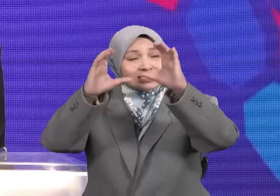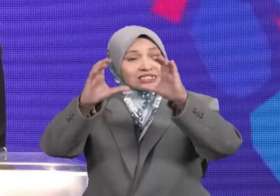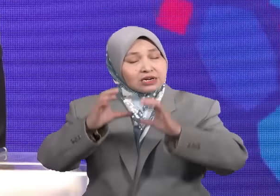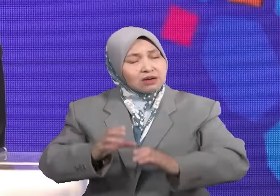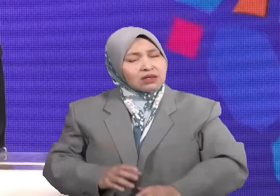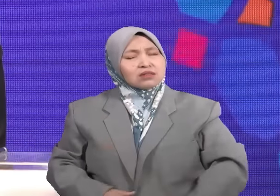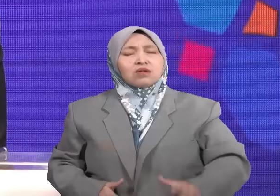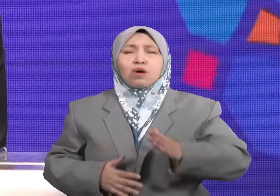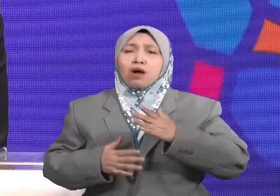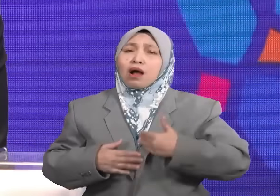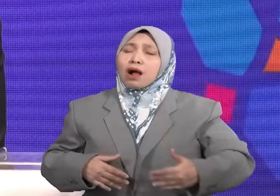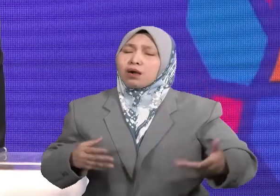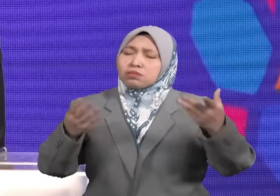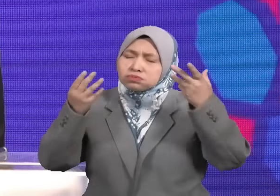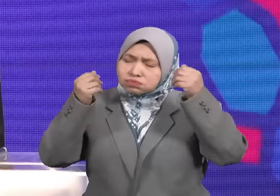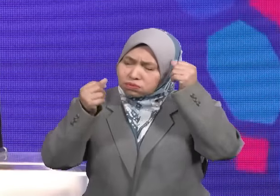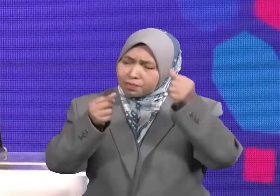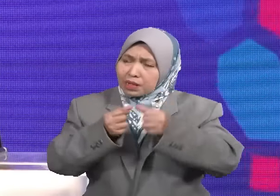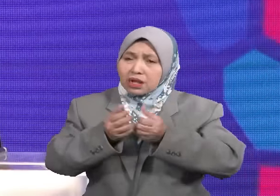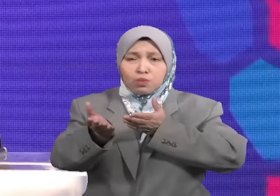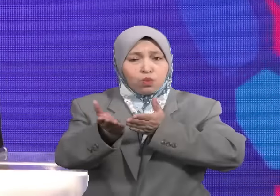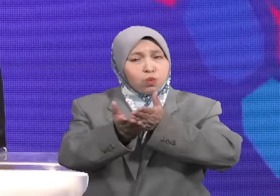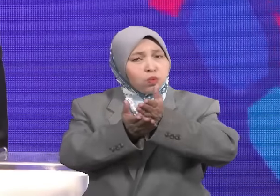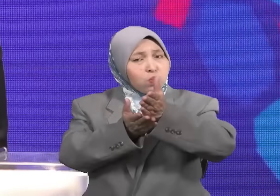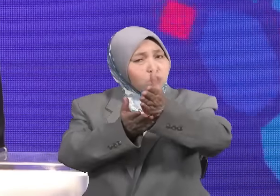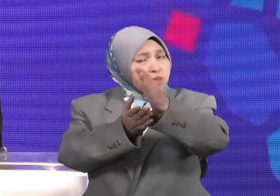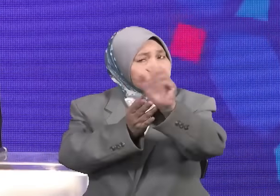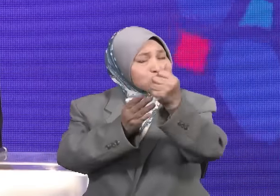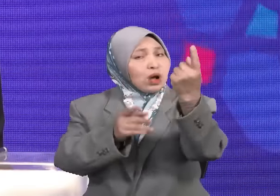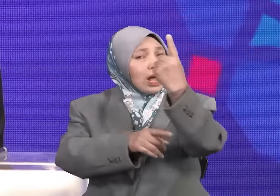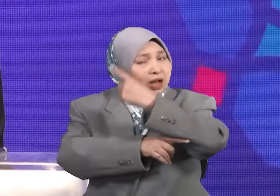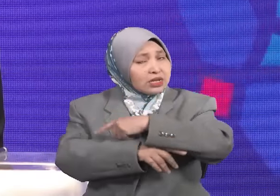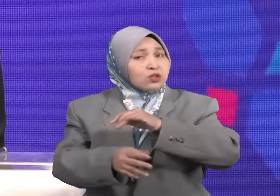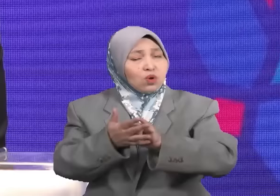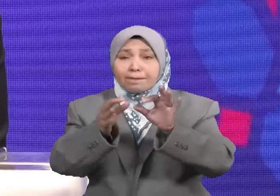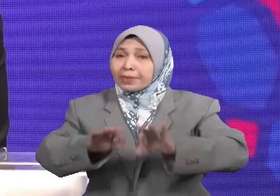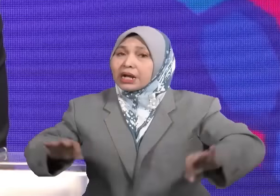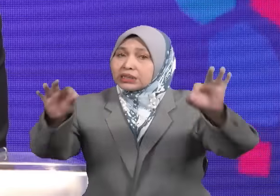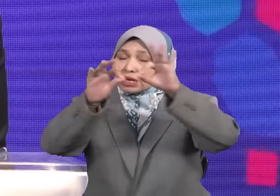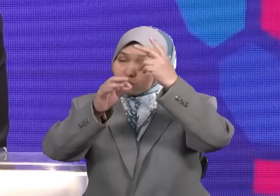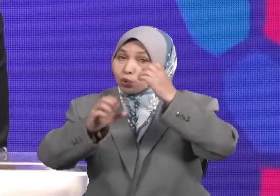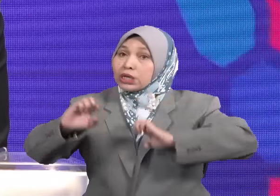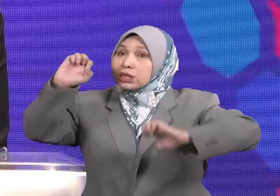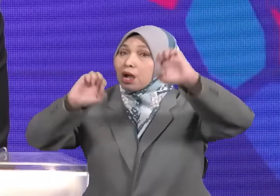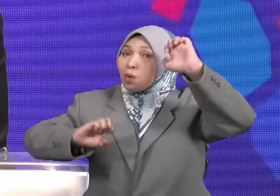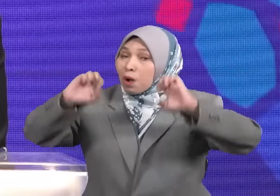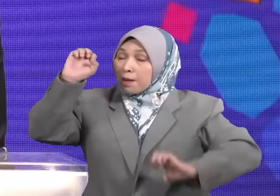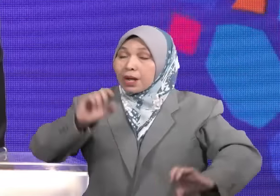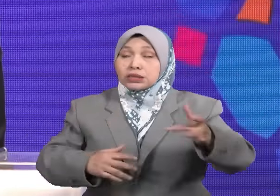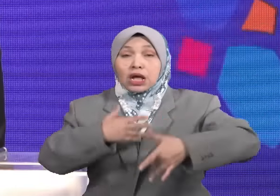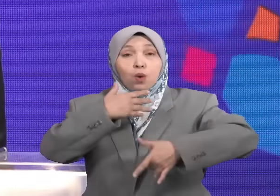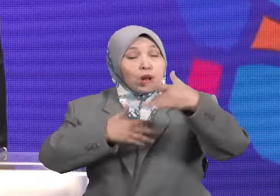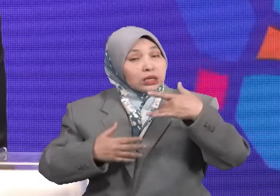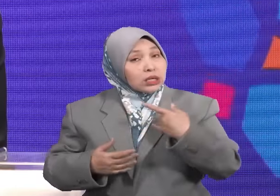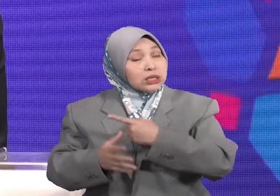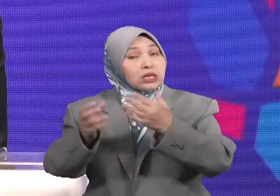bermuhasabah postmortem balik 10 pertama sebab nak menuju 10 terakhir ini. Satu perkara yang sangat penting untuk kita nilai. Kalau di awal kita